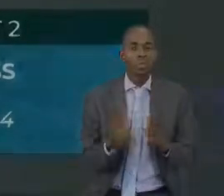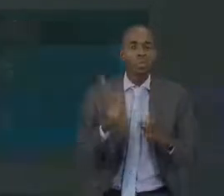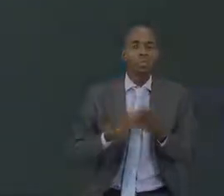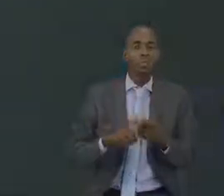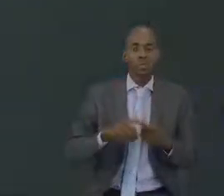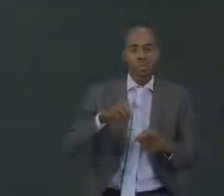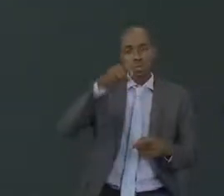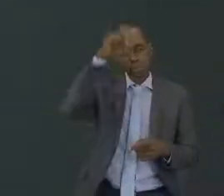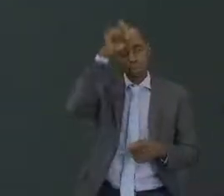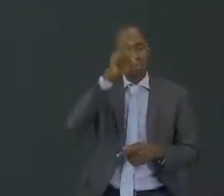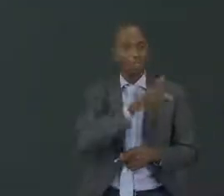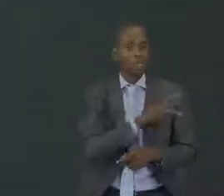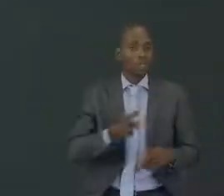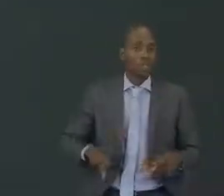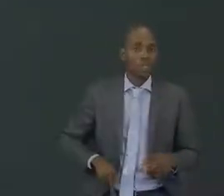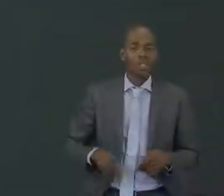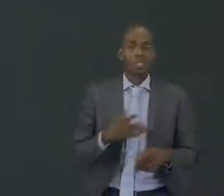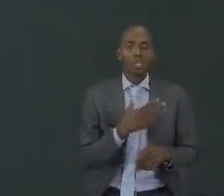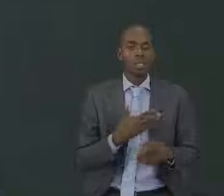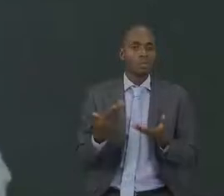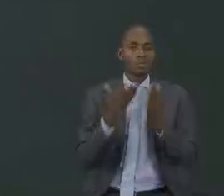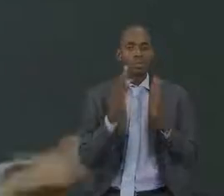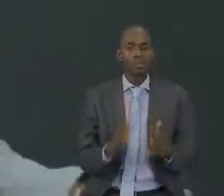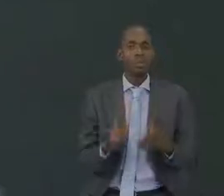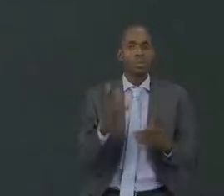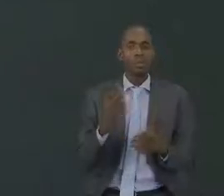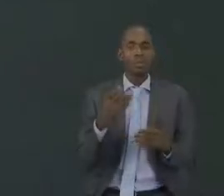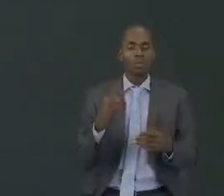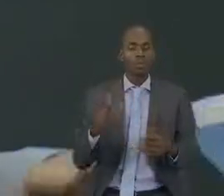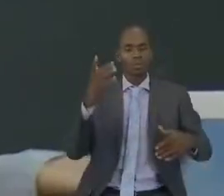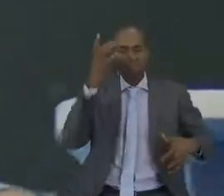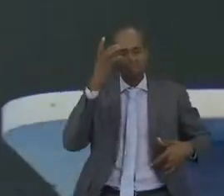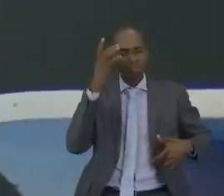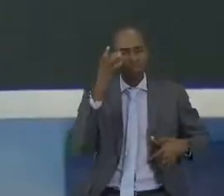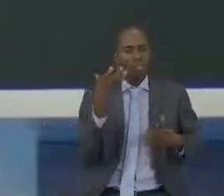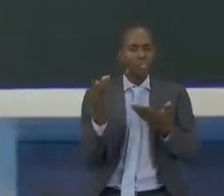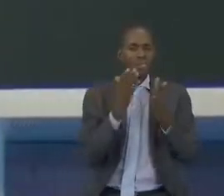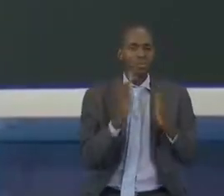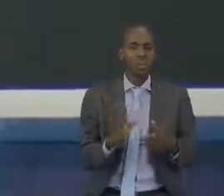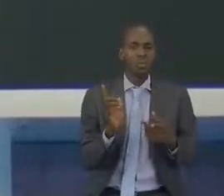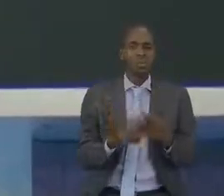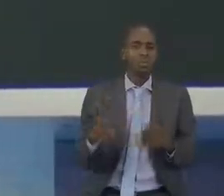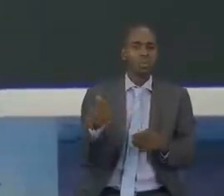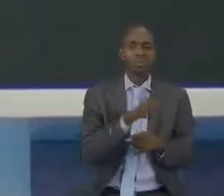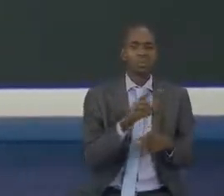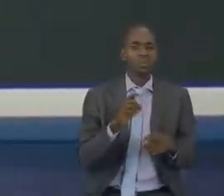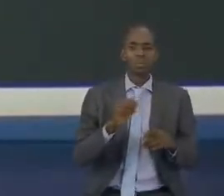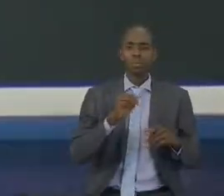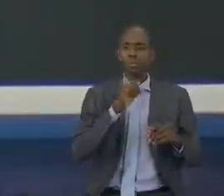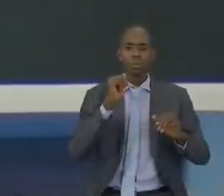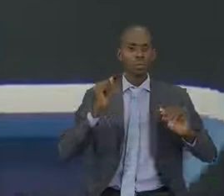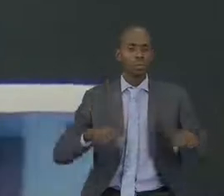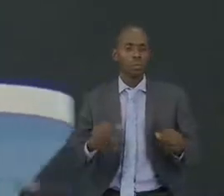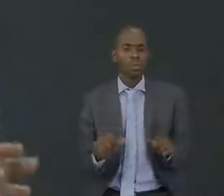et esclaves de leur plaie, esclaves de leur incarcération,